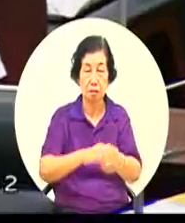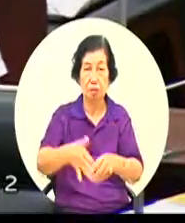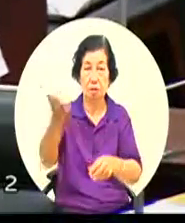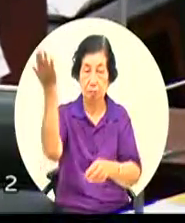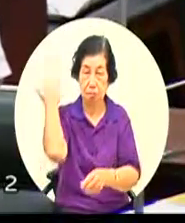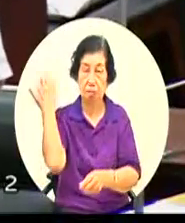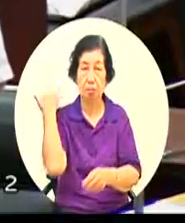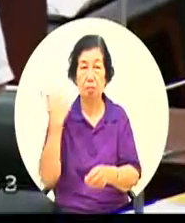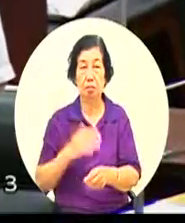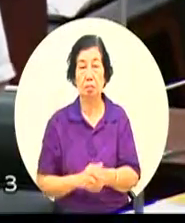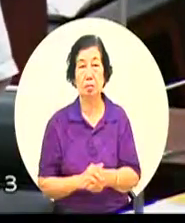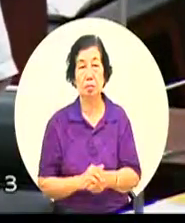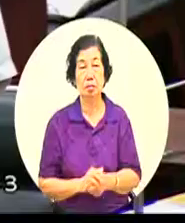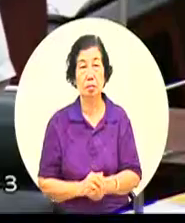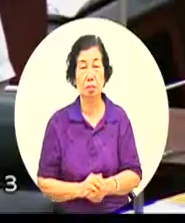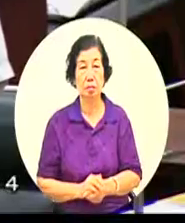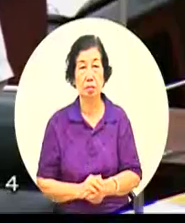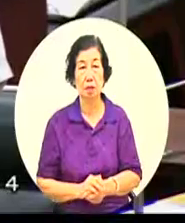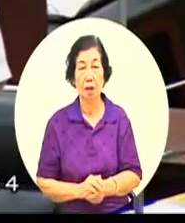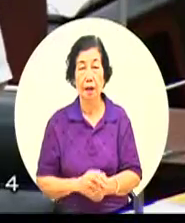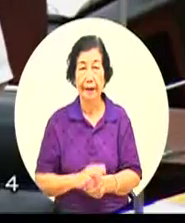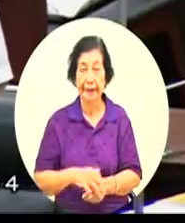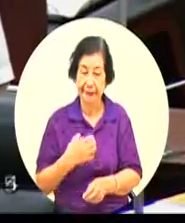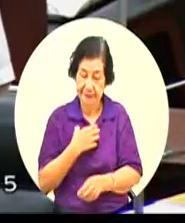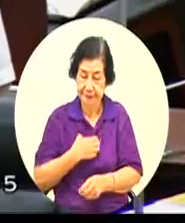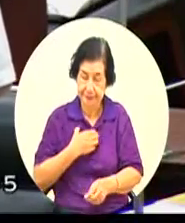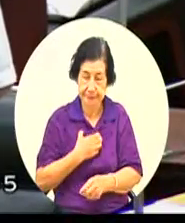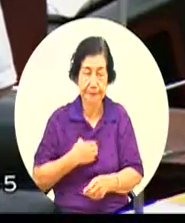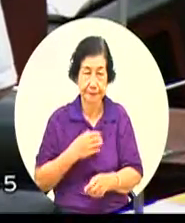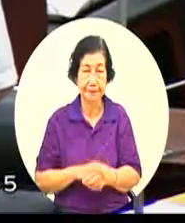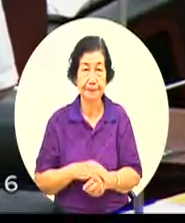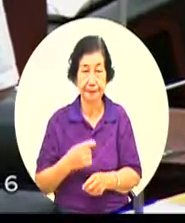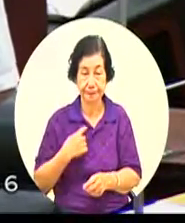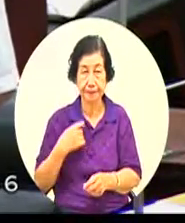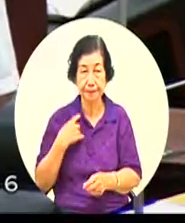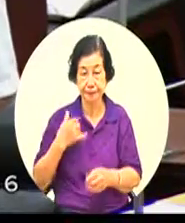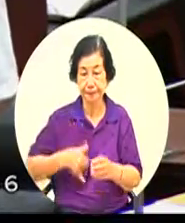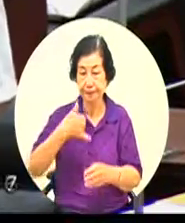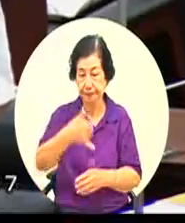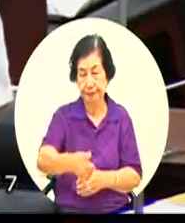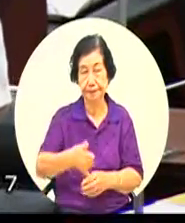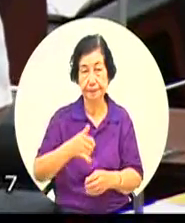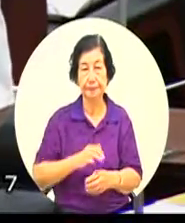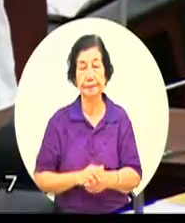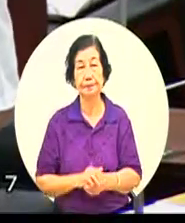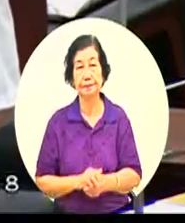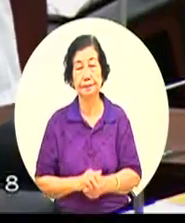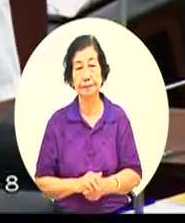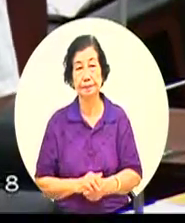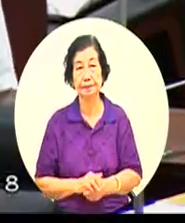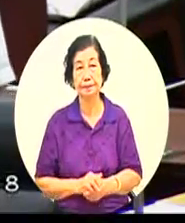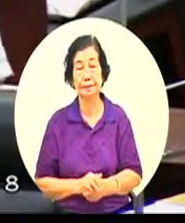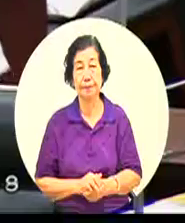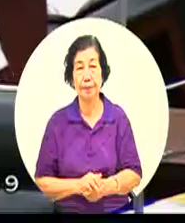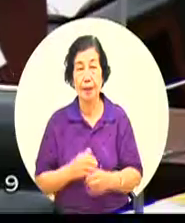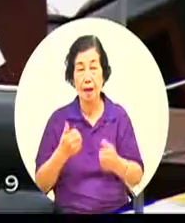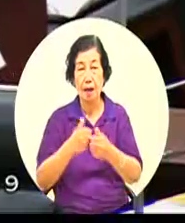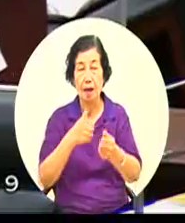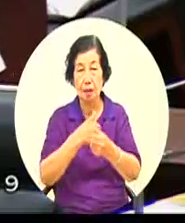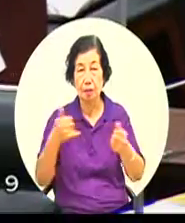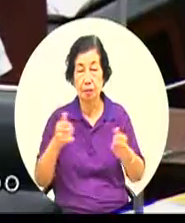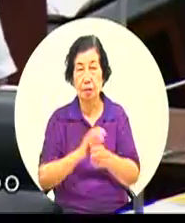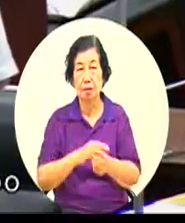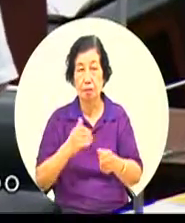真个啦，啊，因咧万谈，伊讲我讲我有去啊，伊讲二万，啊，恁拢去烧那尔